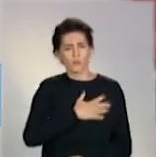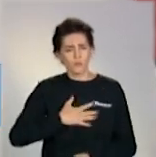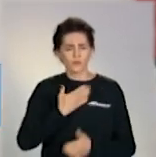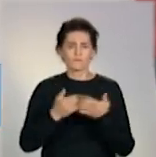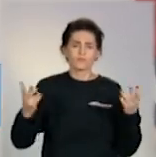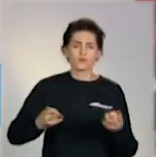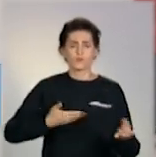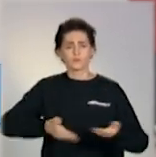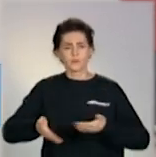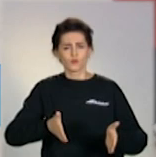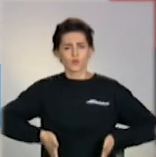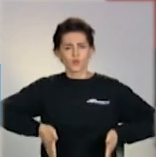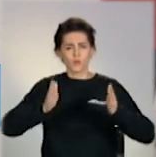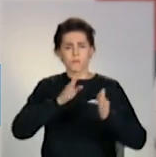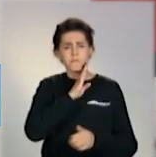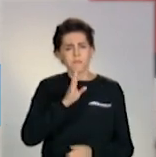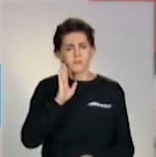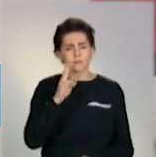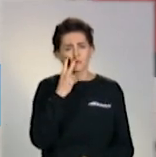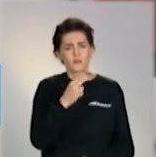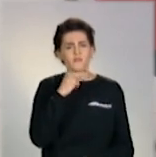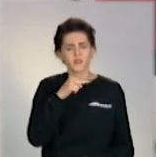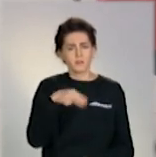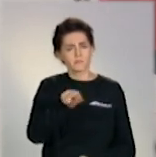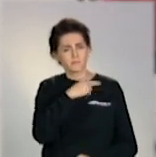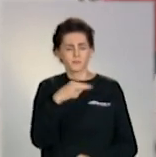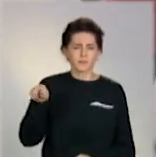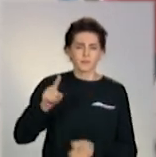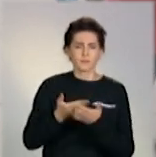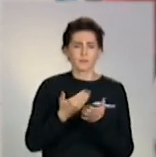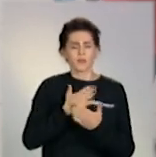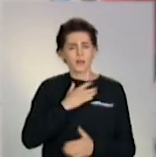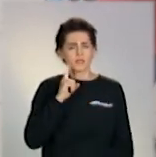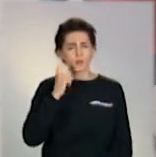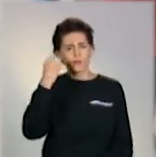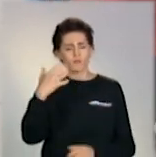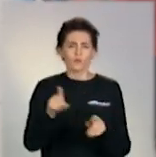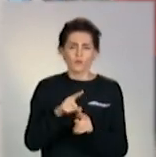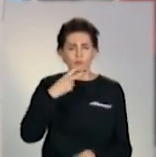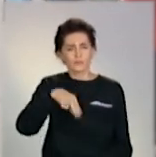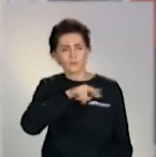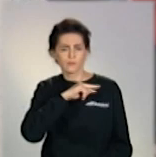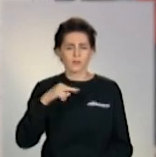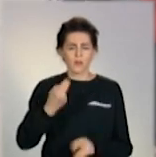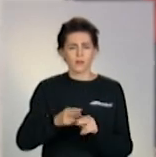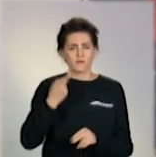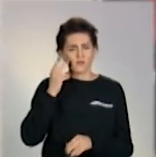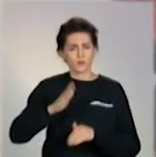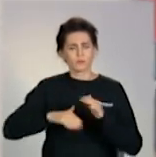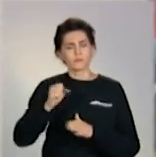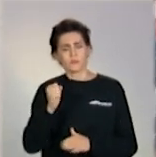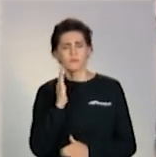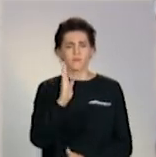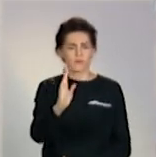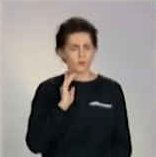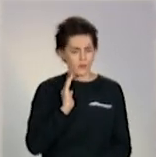дорогу. Говорить, мама, смотрим везде. Навіть якщо наш зелений світ, ми все одно смотрим. Вперед, назад, тому